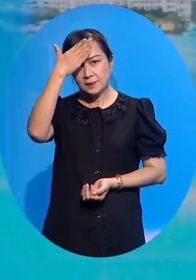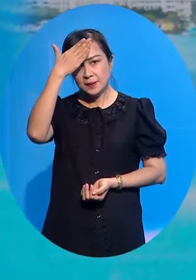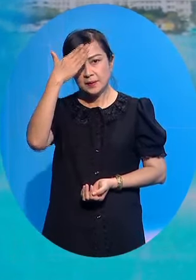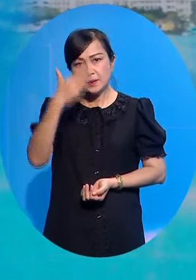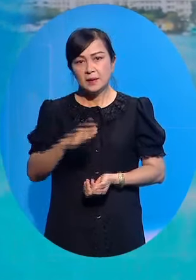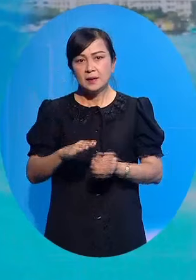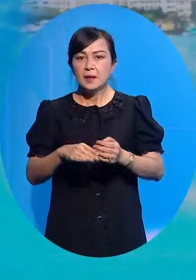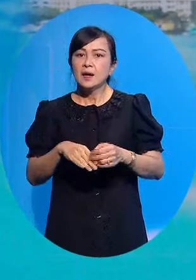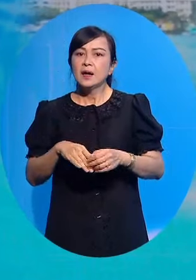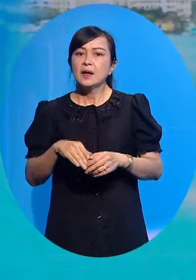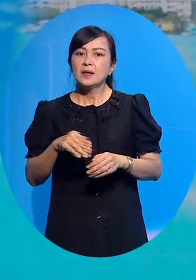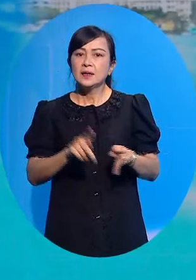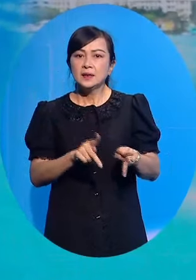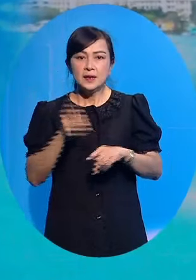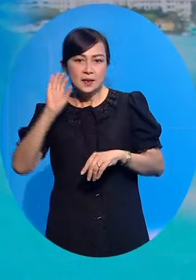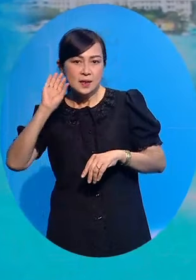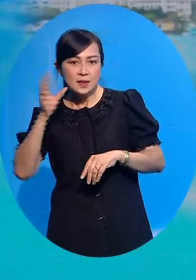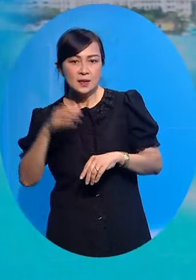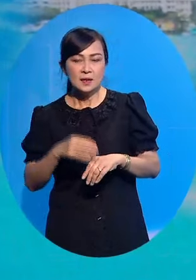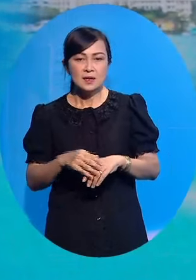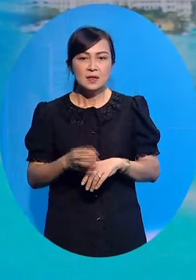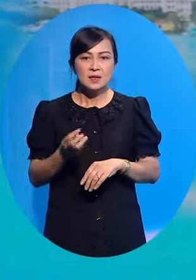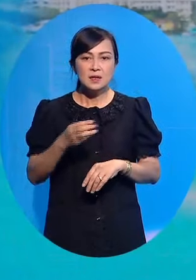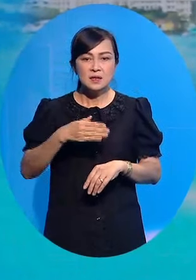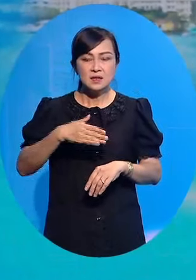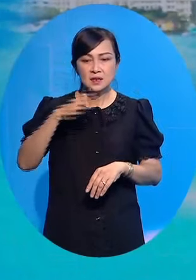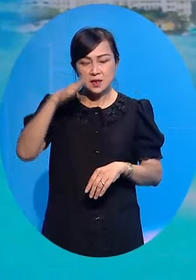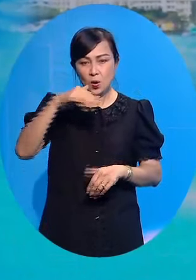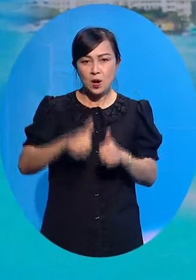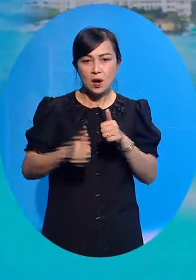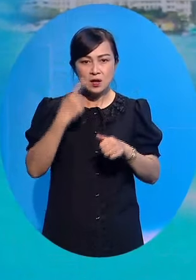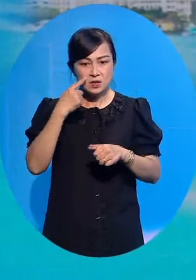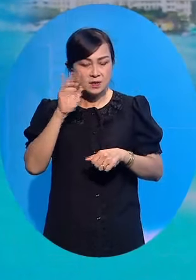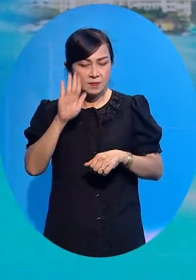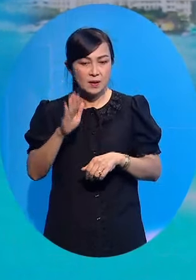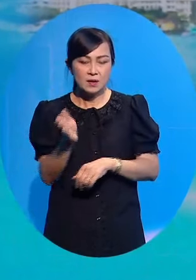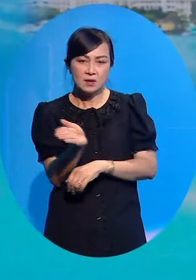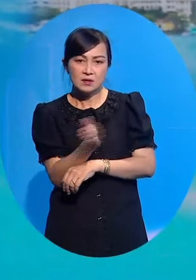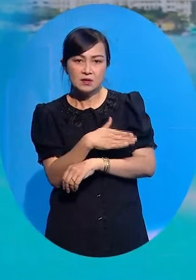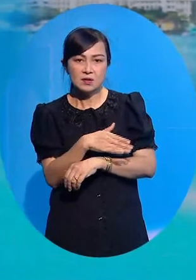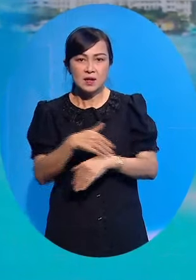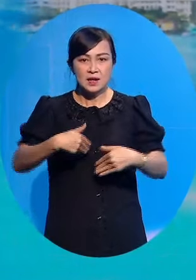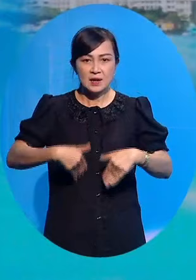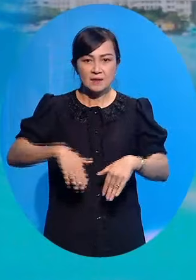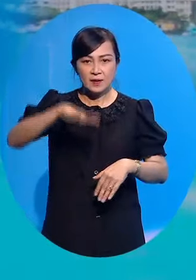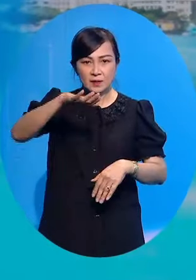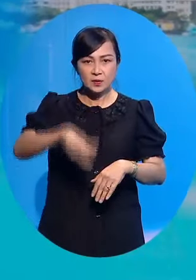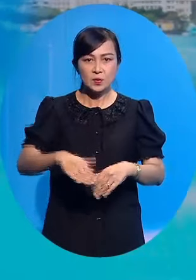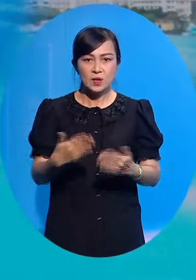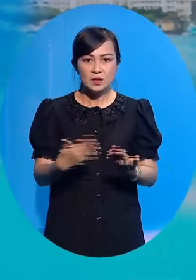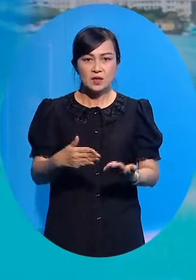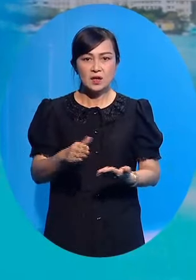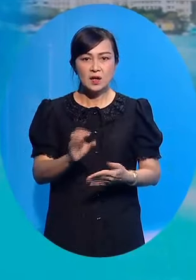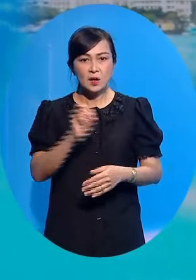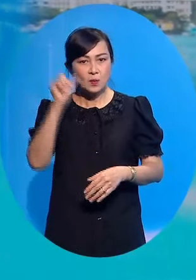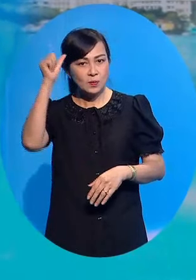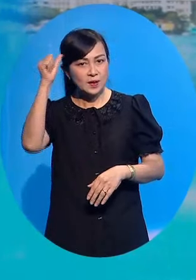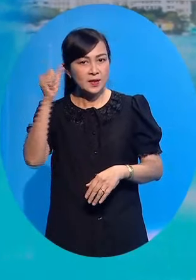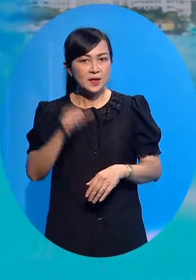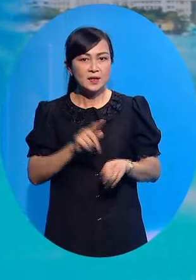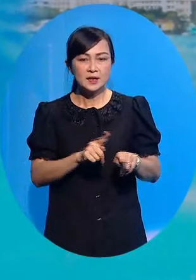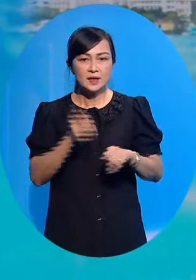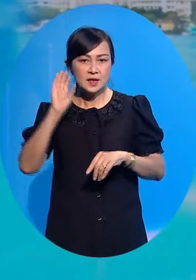cho biết, triển vọng của nền kinh tế thế giới đỡ tiêu cực hơn dự báo vài tháng trước do lạm phát toàn cầu có dấu hiệu đi xuống, nhưng điều này không có nghĩa là